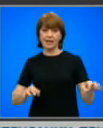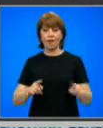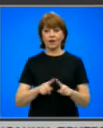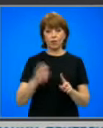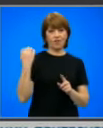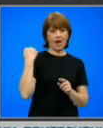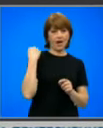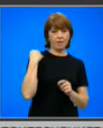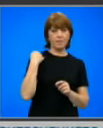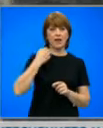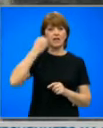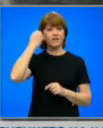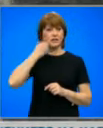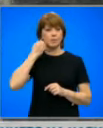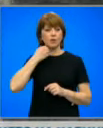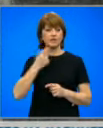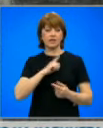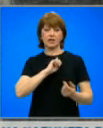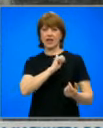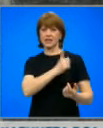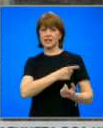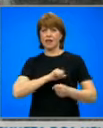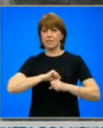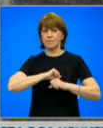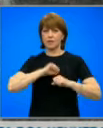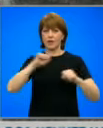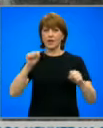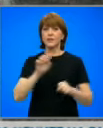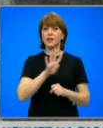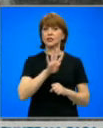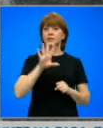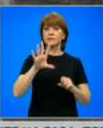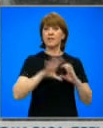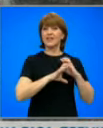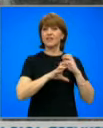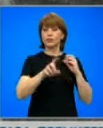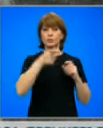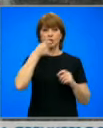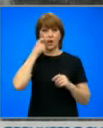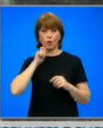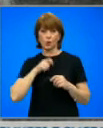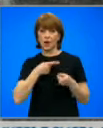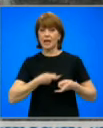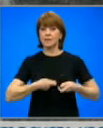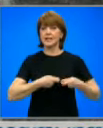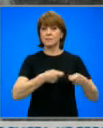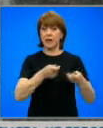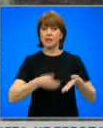с използване на мощна артилерия. Украина изпрати 45 автобуса в пореден опит за хуманитарни доставки